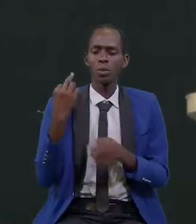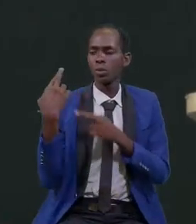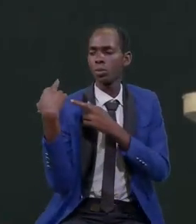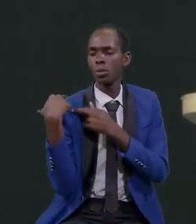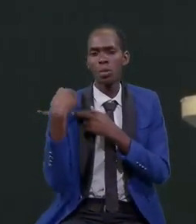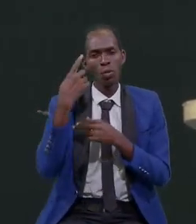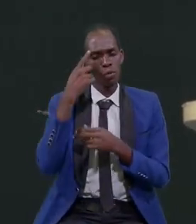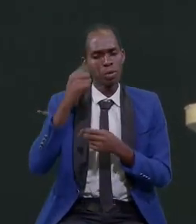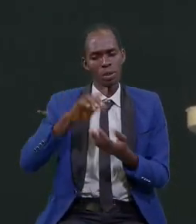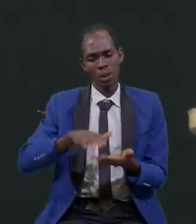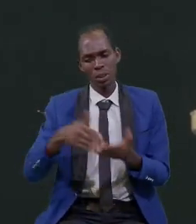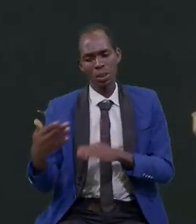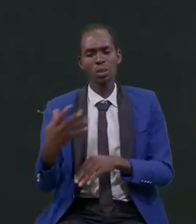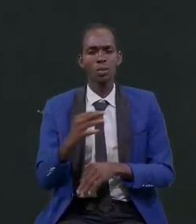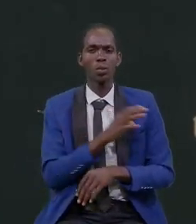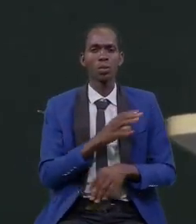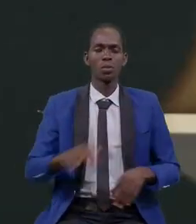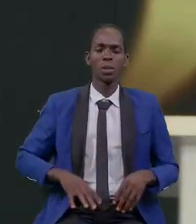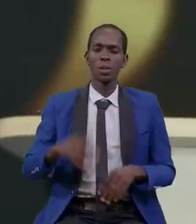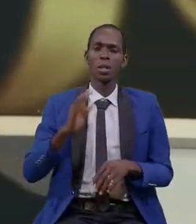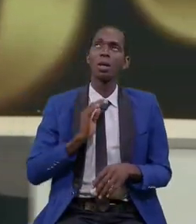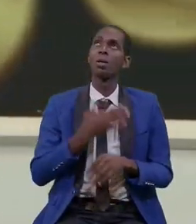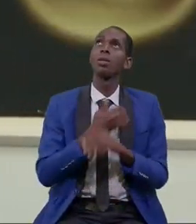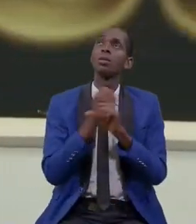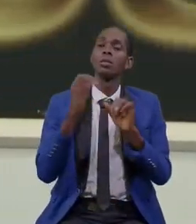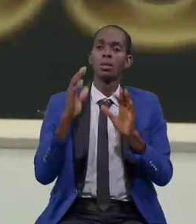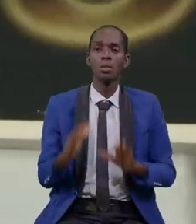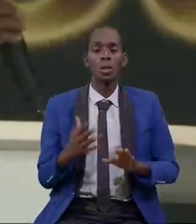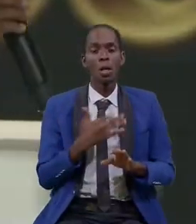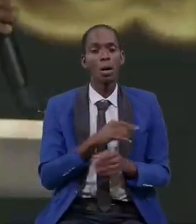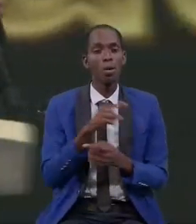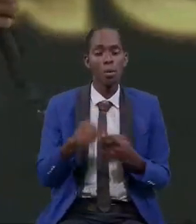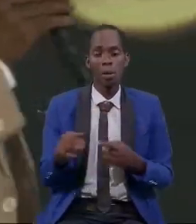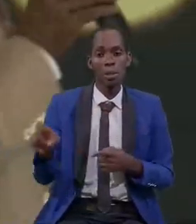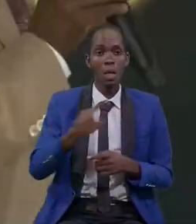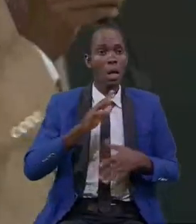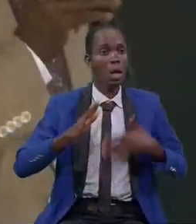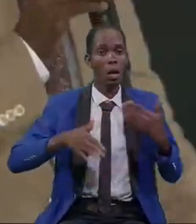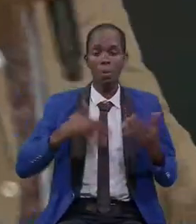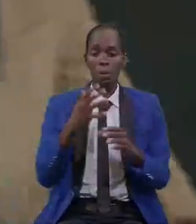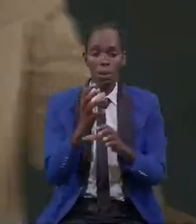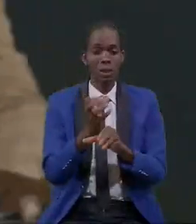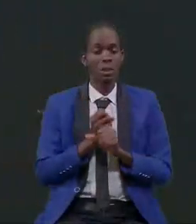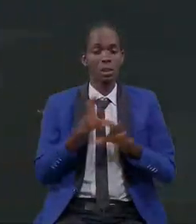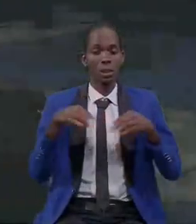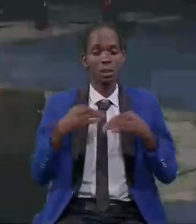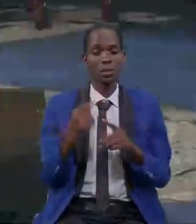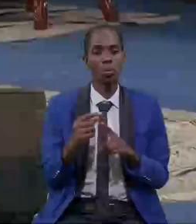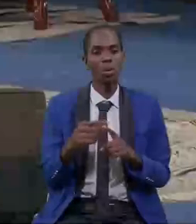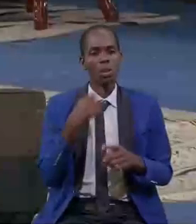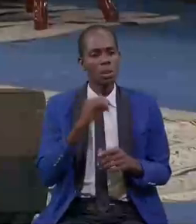de la mort de Christ, le Sauveur, ils ont reçu la parole avec joie. Ils sont